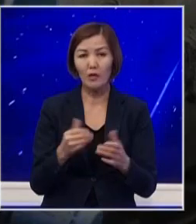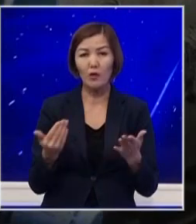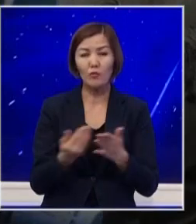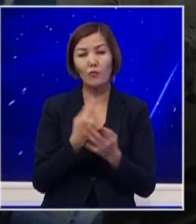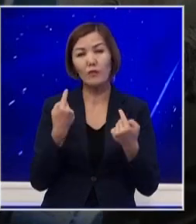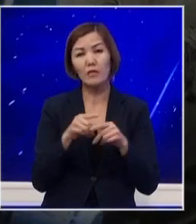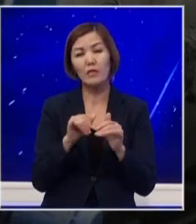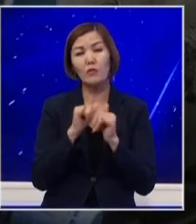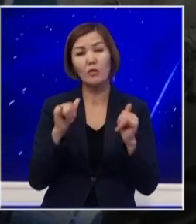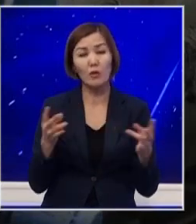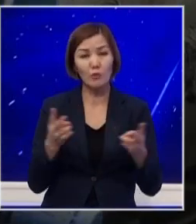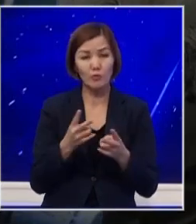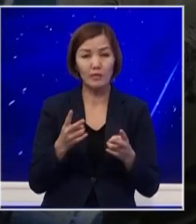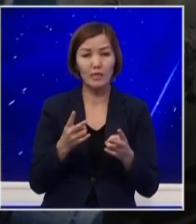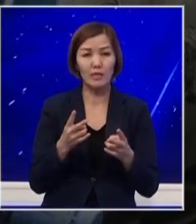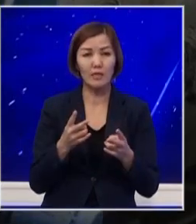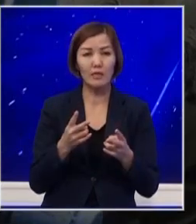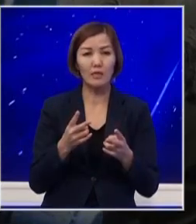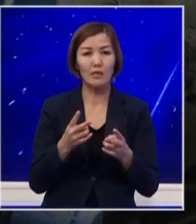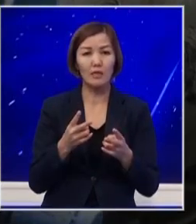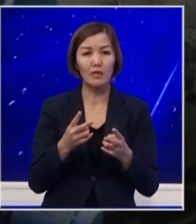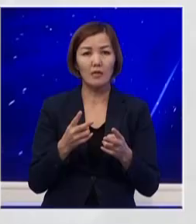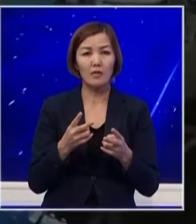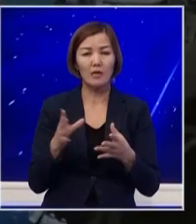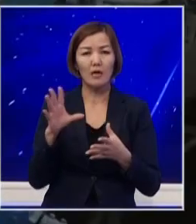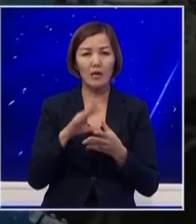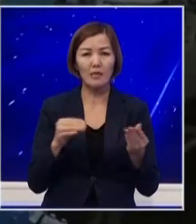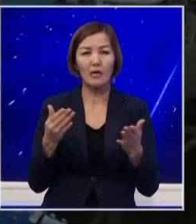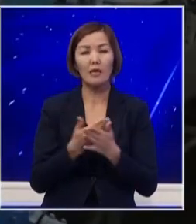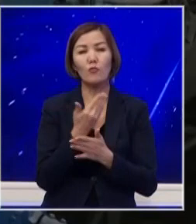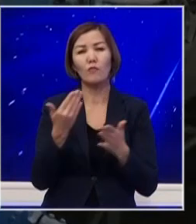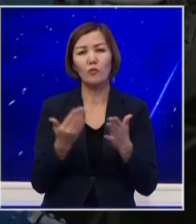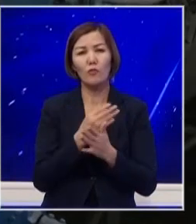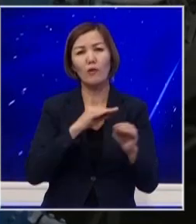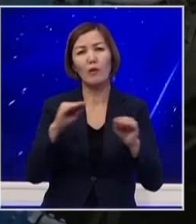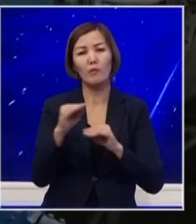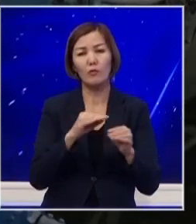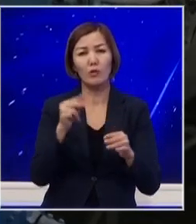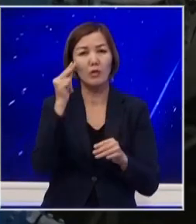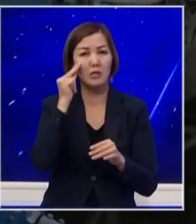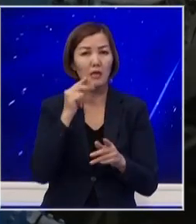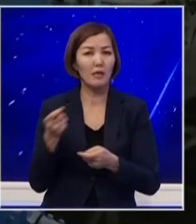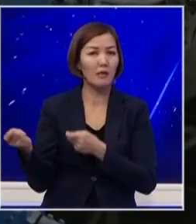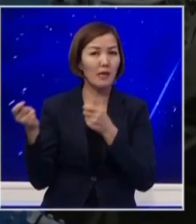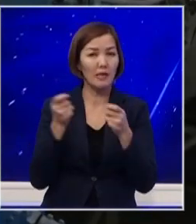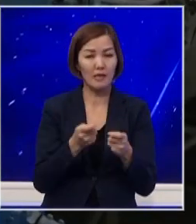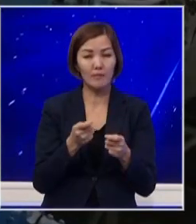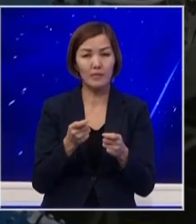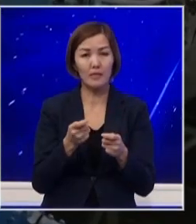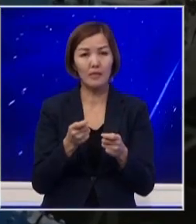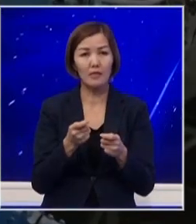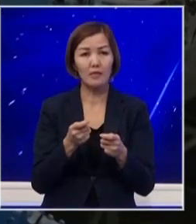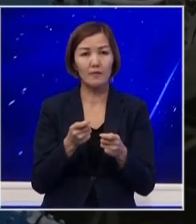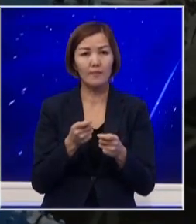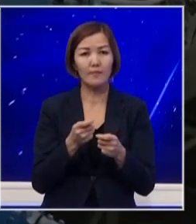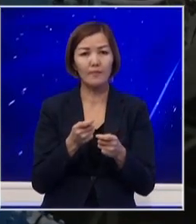технология бойынша салынған завод тұр ғой. Оны жылда модернизация жасап тұру керек та. Қытай Халық Республикасынан аламыз, сол жақтан жаңағы запчасть